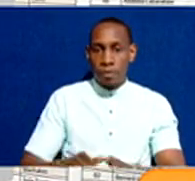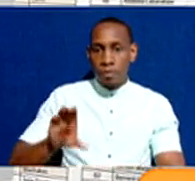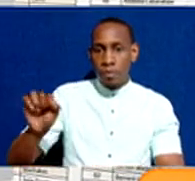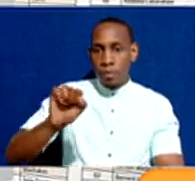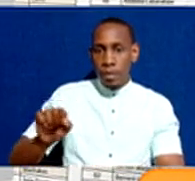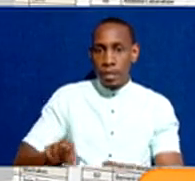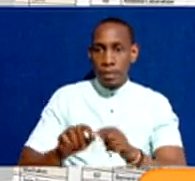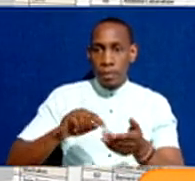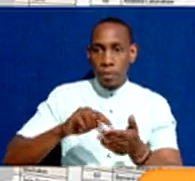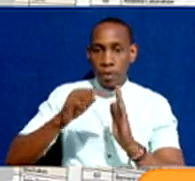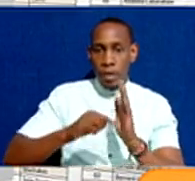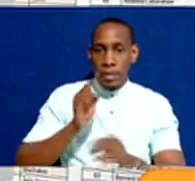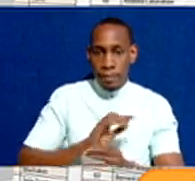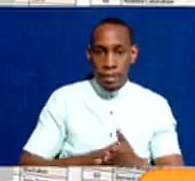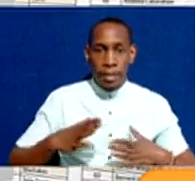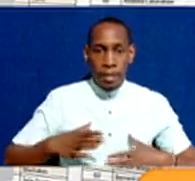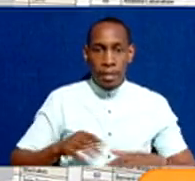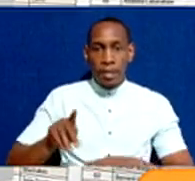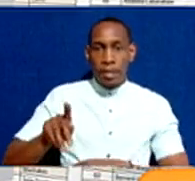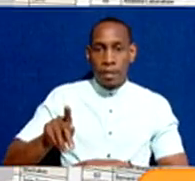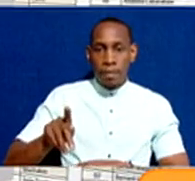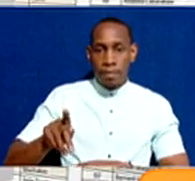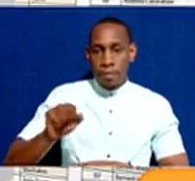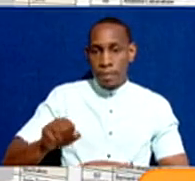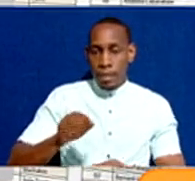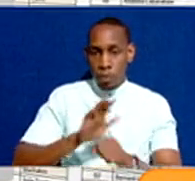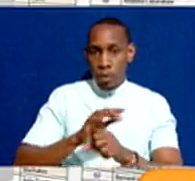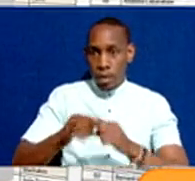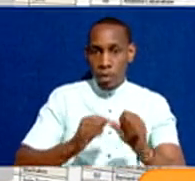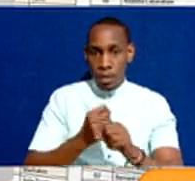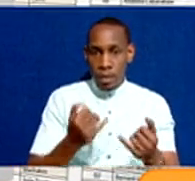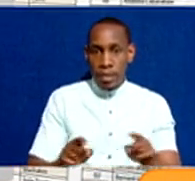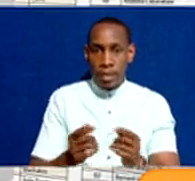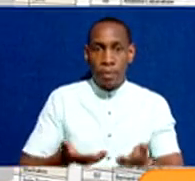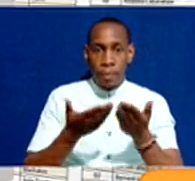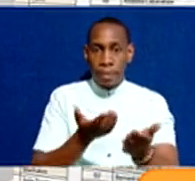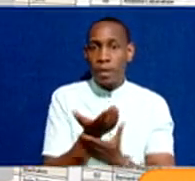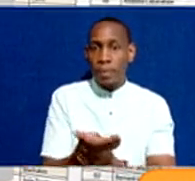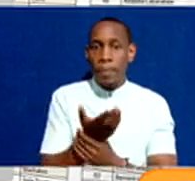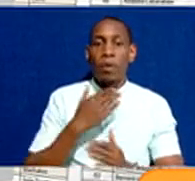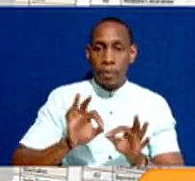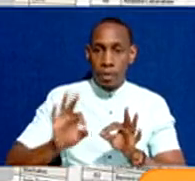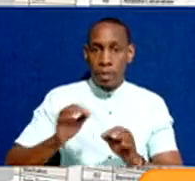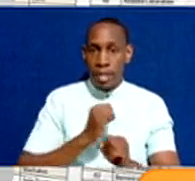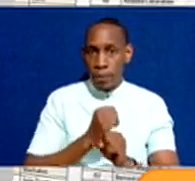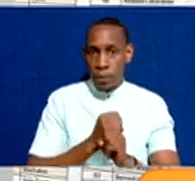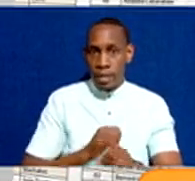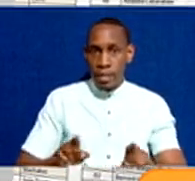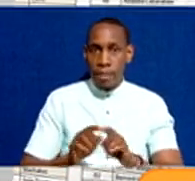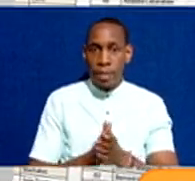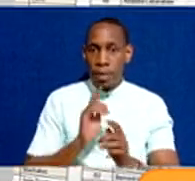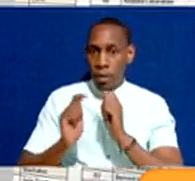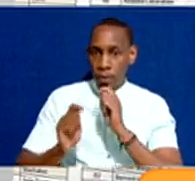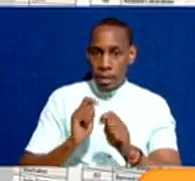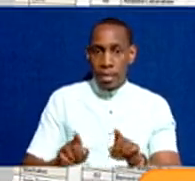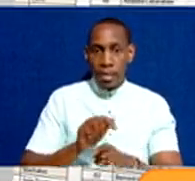pia wameorodheshwa. Wengi wa makatibu katika wizara wanaohudumu kwa sasa pia wamewasilisha maombi ya kuendelea na kazi, na watapigwa